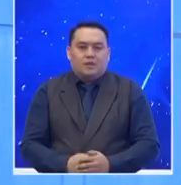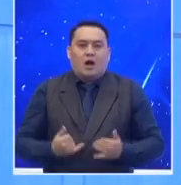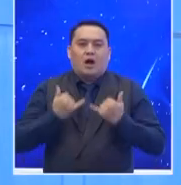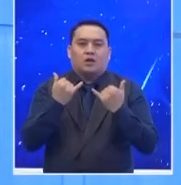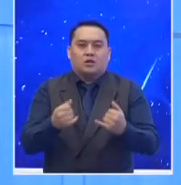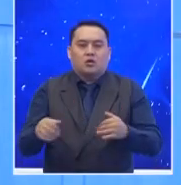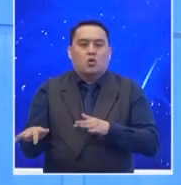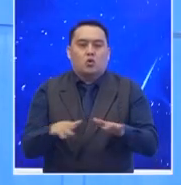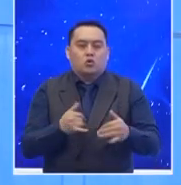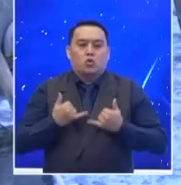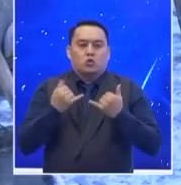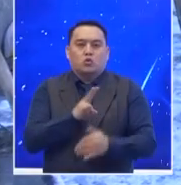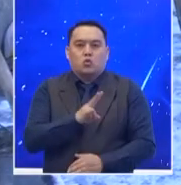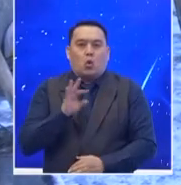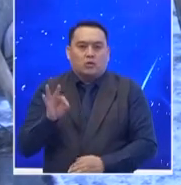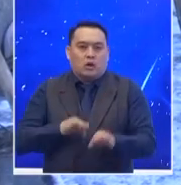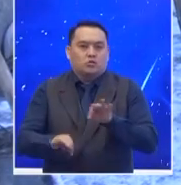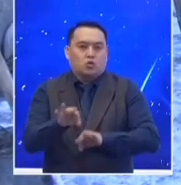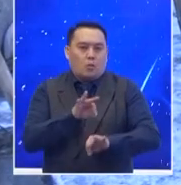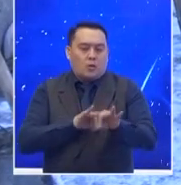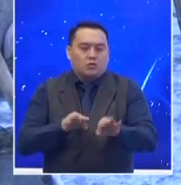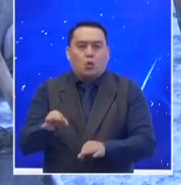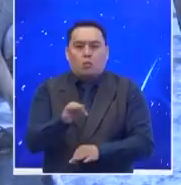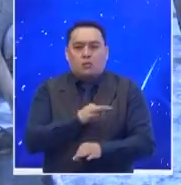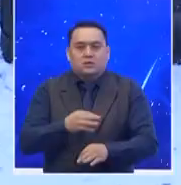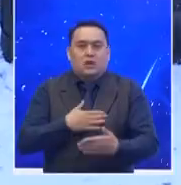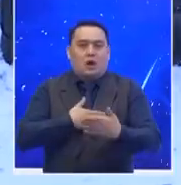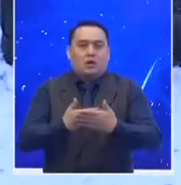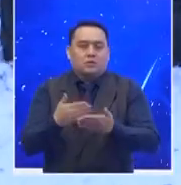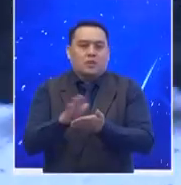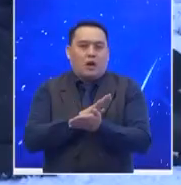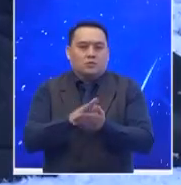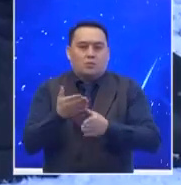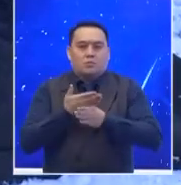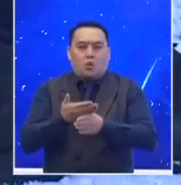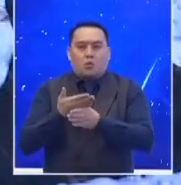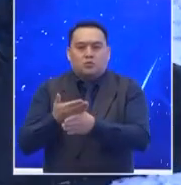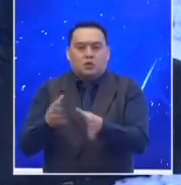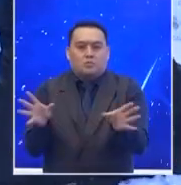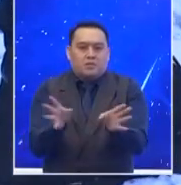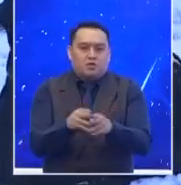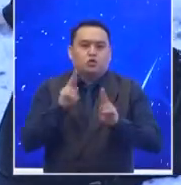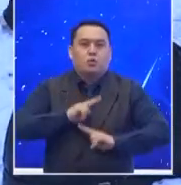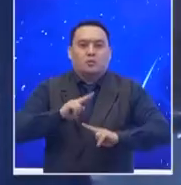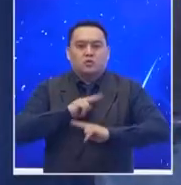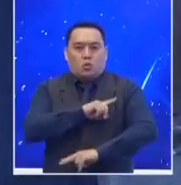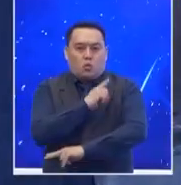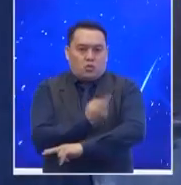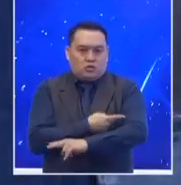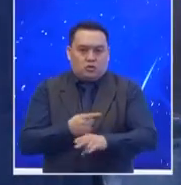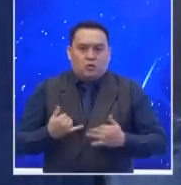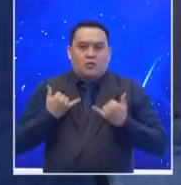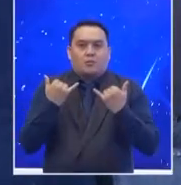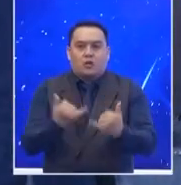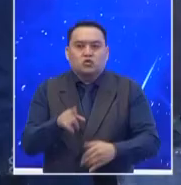Ардагерлерді ардақтайық. Нұр Отан партиясының жобасы аясында облыс еріктілері енді өңір ардагерлерімен бірлескен жұмыстарды күшейтпек. Оған